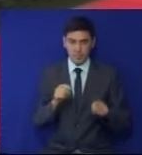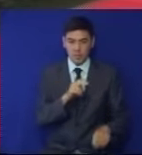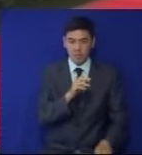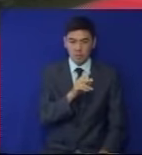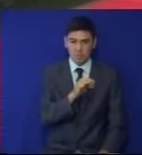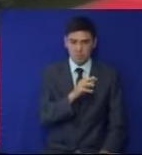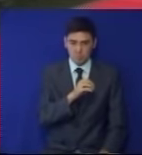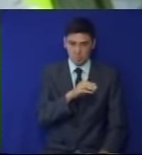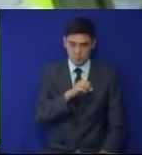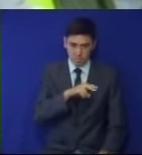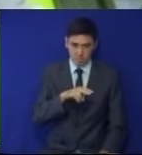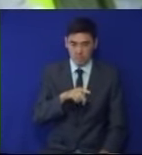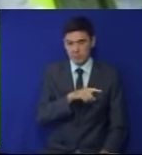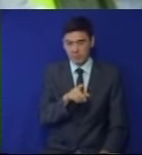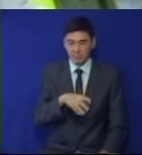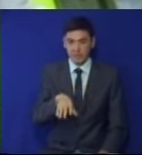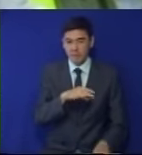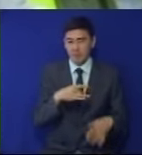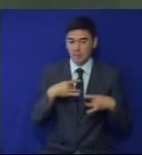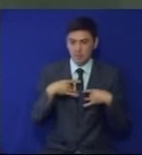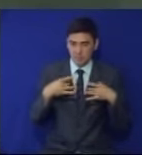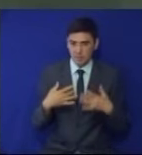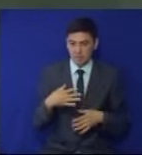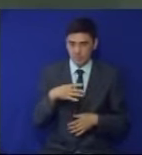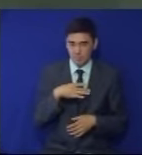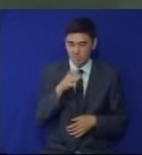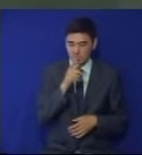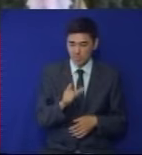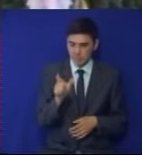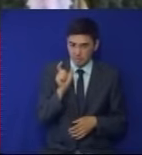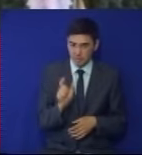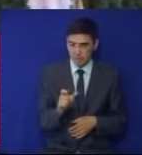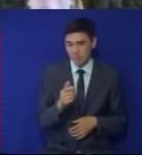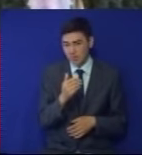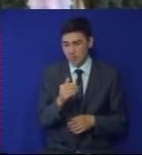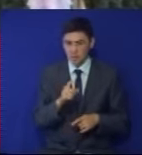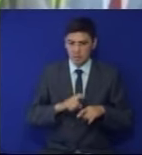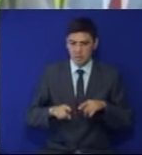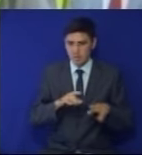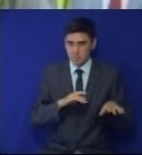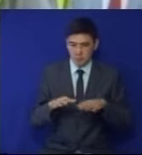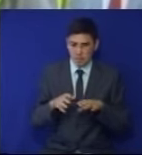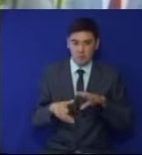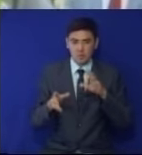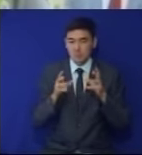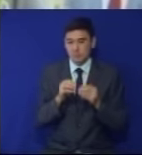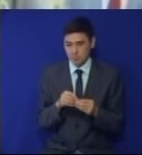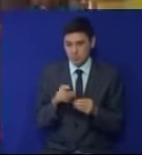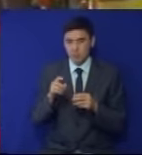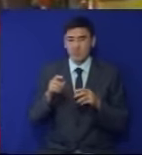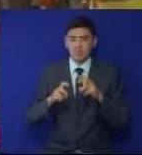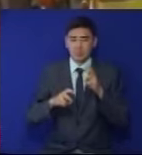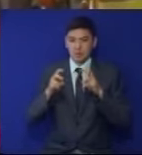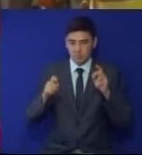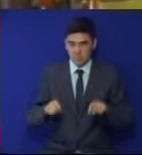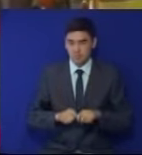қоғамының қызметкерлері үшін айтулы мереке болды. Өйткені қысқа мерзім ішінде ауқымды жұмыс атқарылып, нәтижесінде кен байыту кешені салтанатты